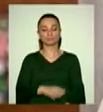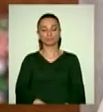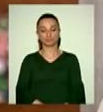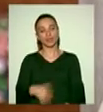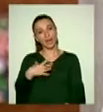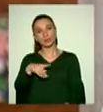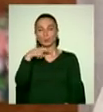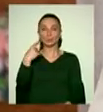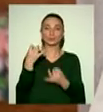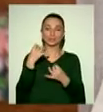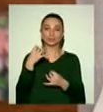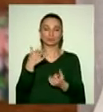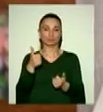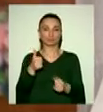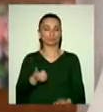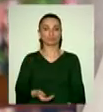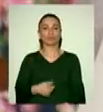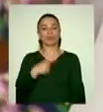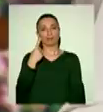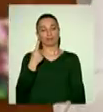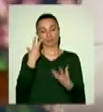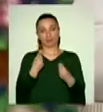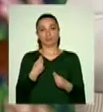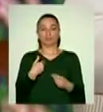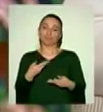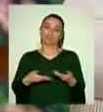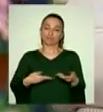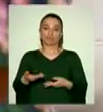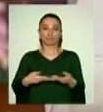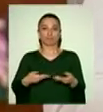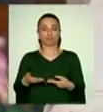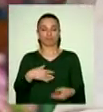ქართულად, რუსულად, როგორც თქვენ კარგად. დიახ, ერთ დღეს მოვდიოდი მე